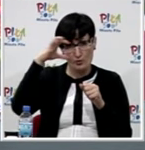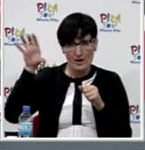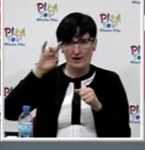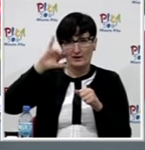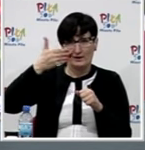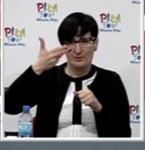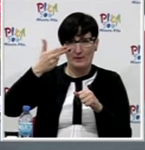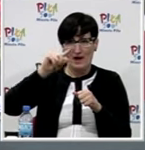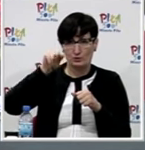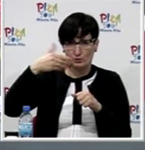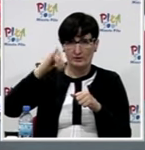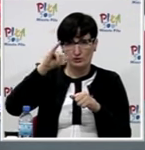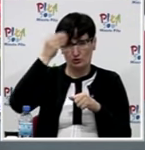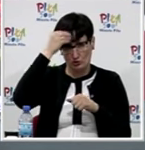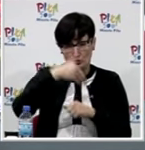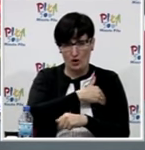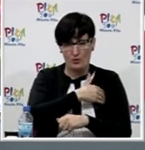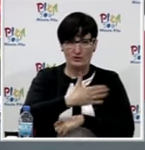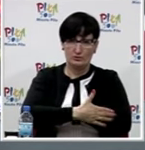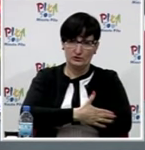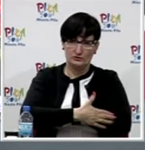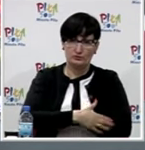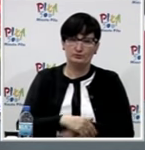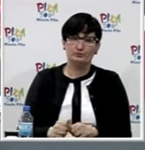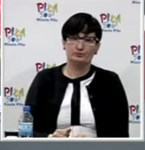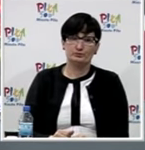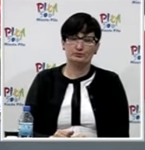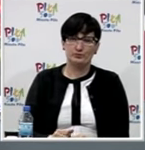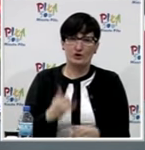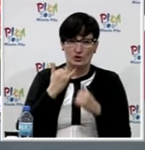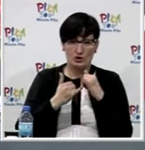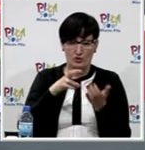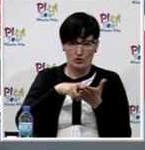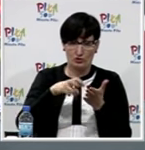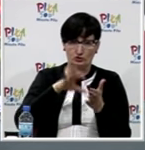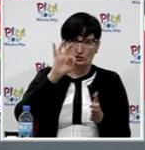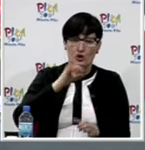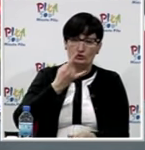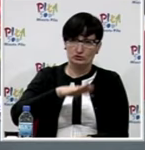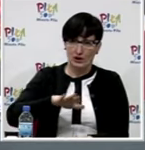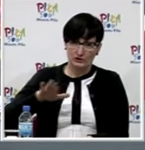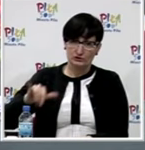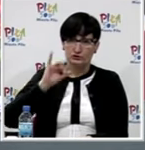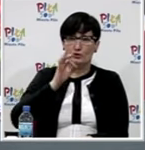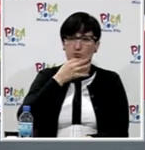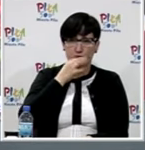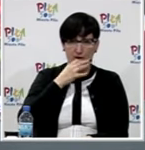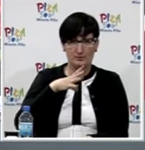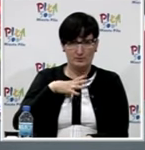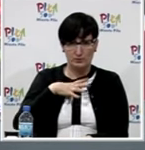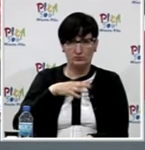szkołach podstawowych. Jeżeli chodzi o środowisko dzieci i młodzieży, to realizowaliśmy szereg programów profilaktycznych,